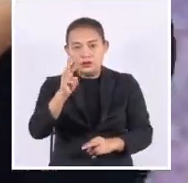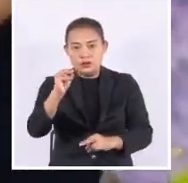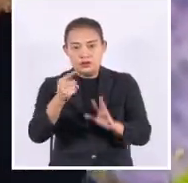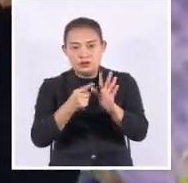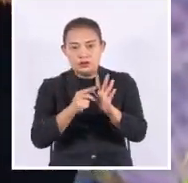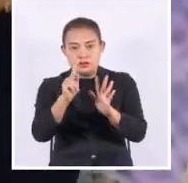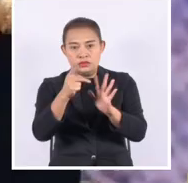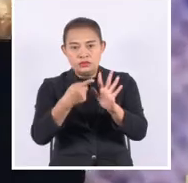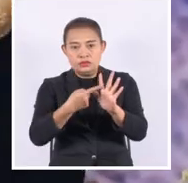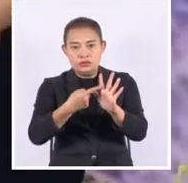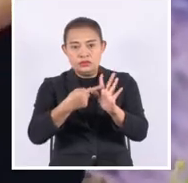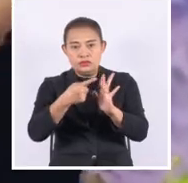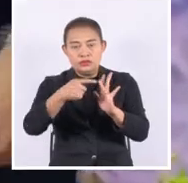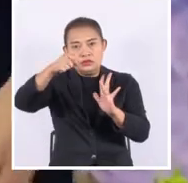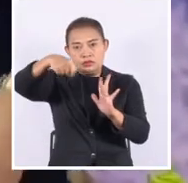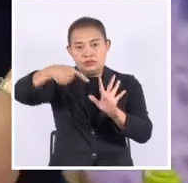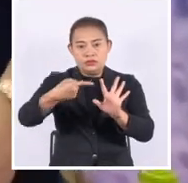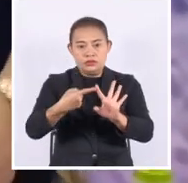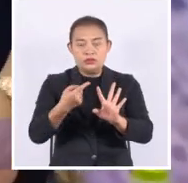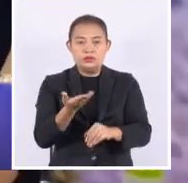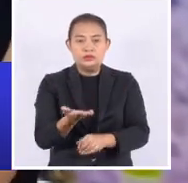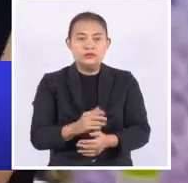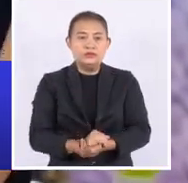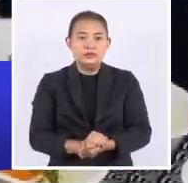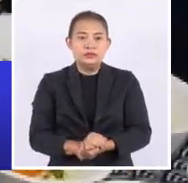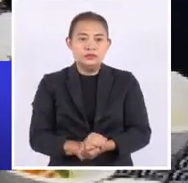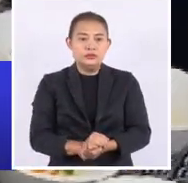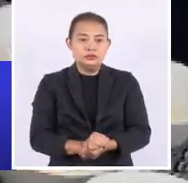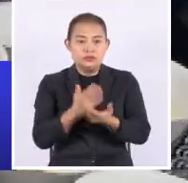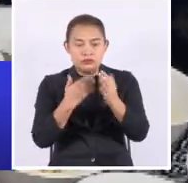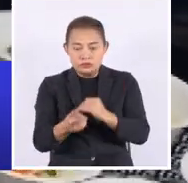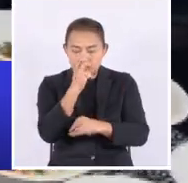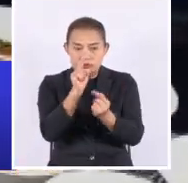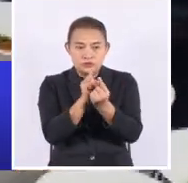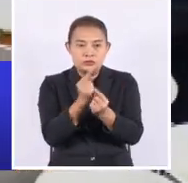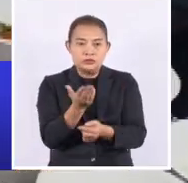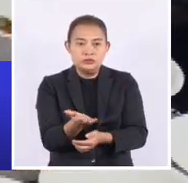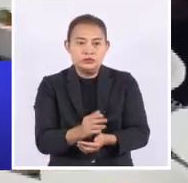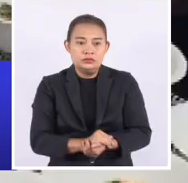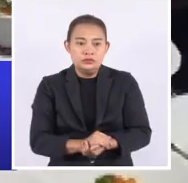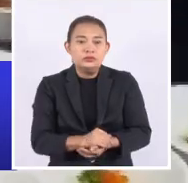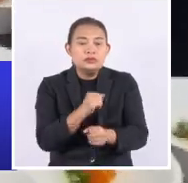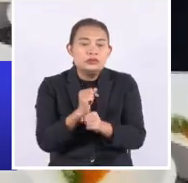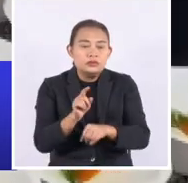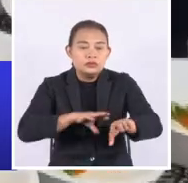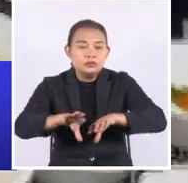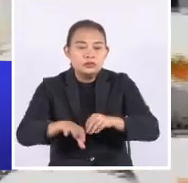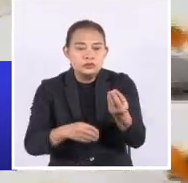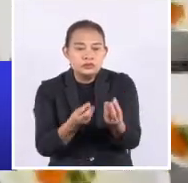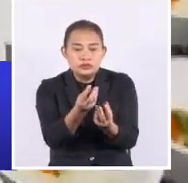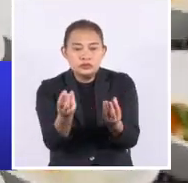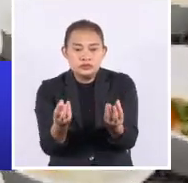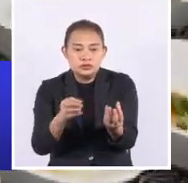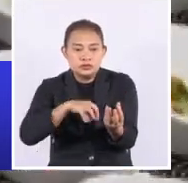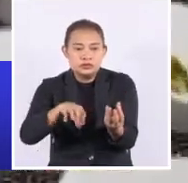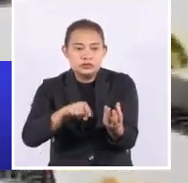มากเลยเป็นร้านอาหารญี่ปุ่นเมื่อไปถึงปั๊บก็โอ้โหนี่เจอเชฟเนี่ยนะก็เชฟก็มีการเตรียมอาหารแล้วก็มีการประดับประดา